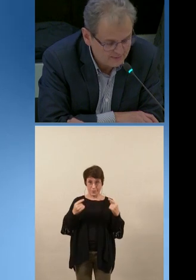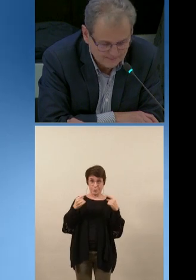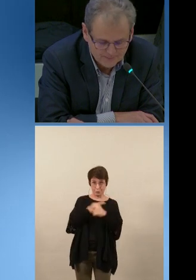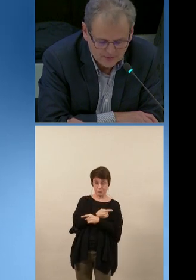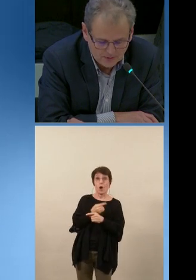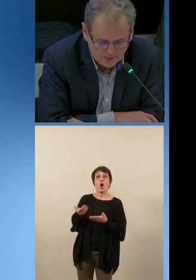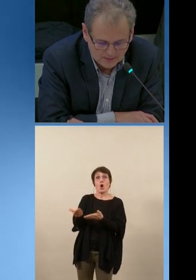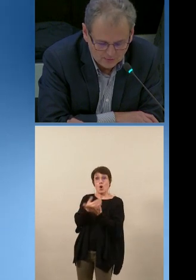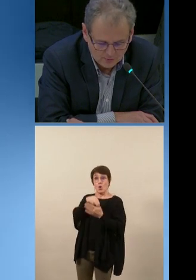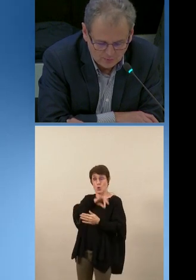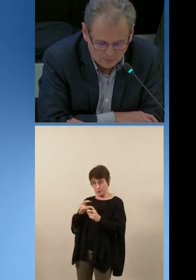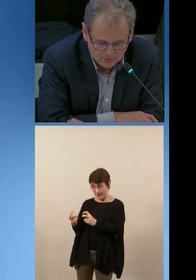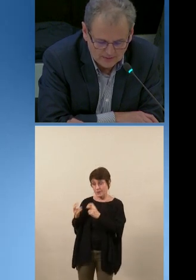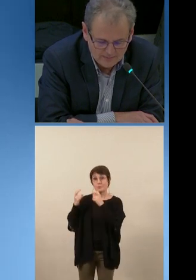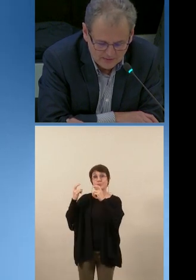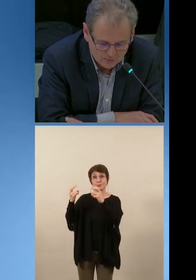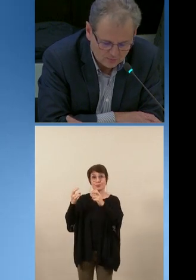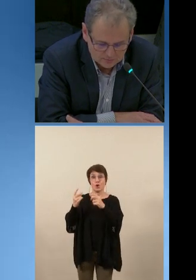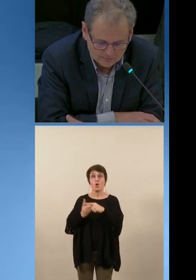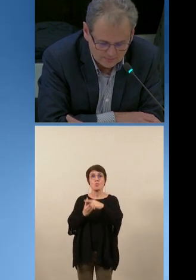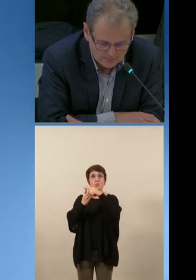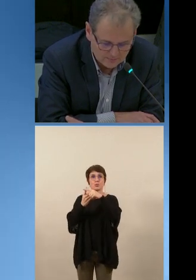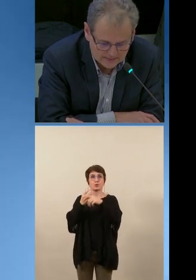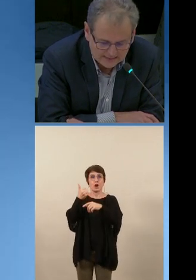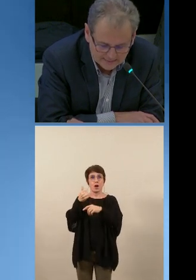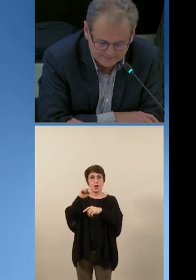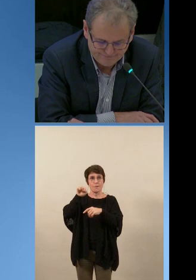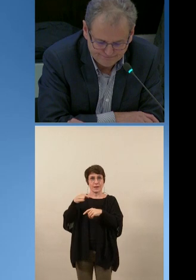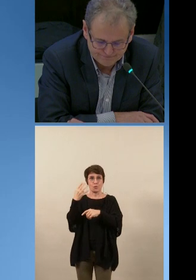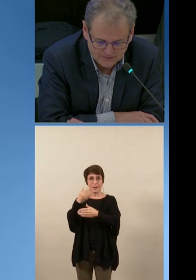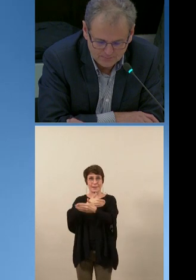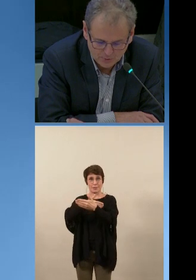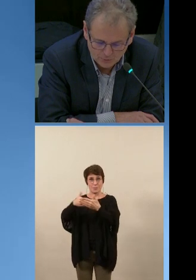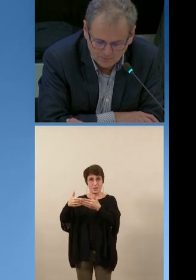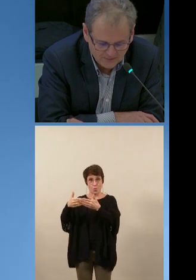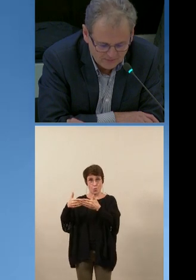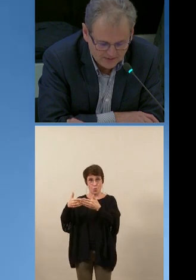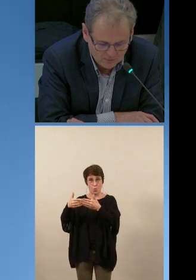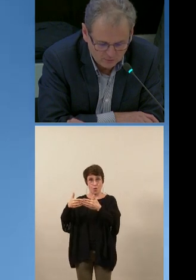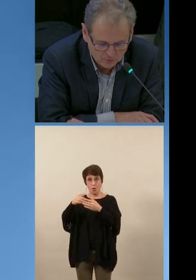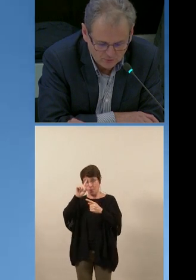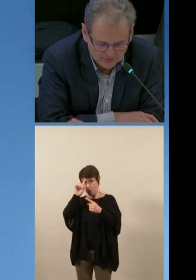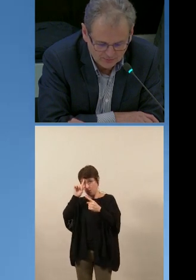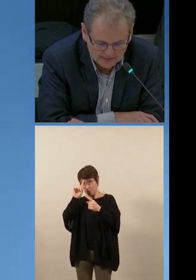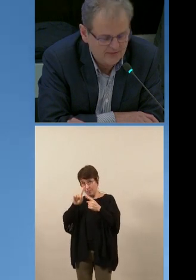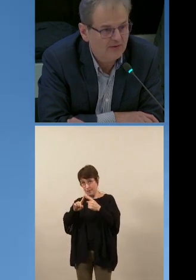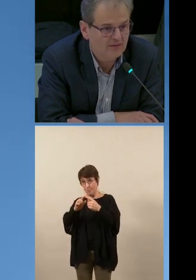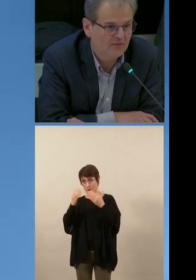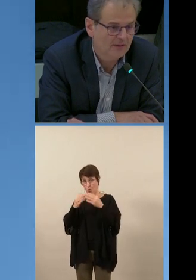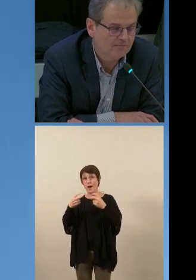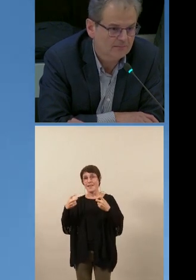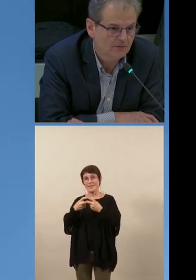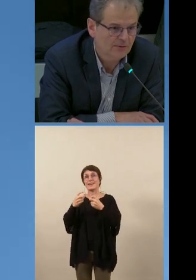recettes à hauteur de 100lion 4 qui porte principalement sur l'augmentation de la taxe